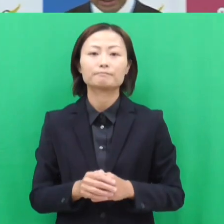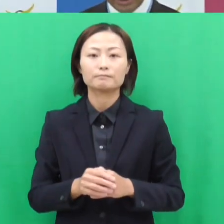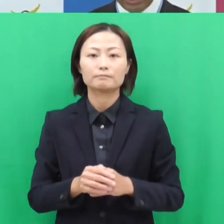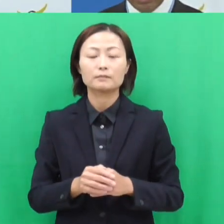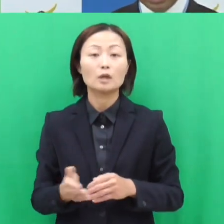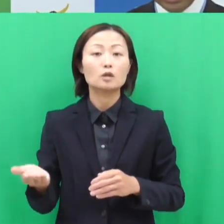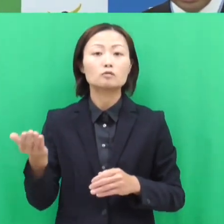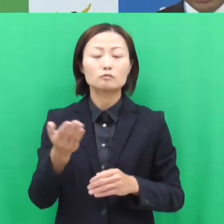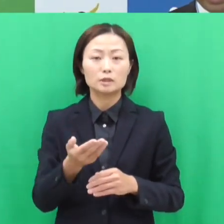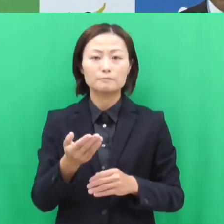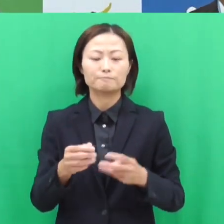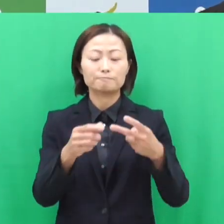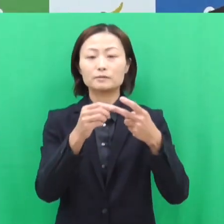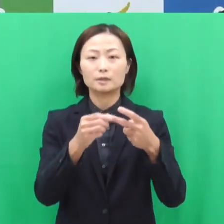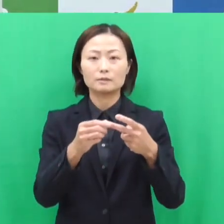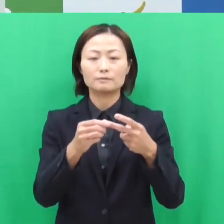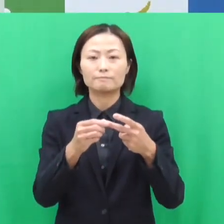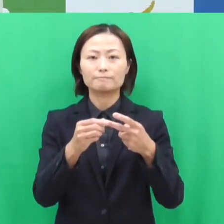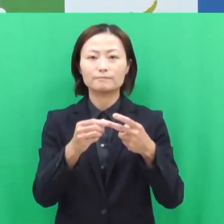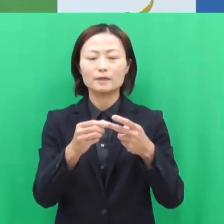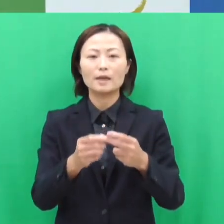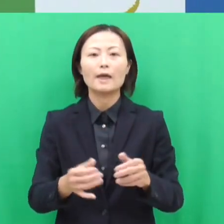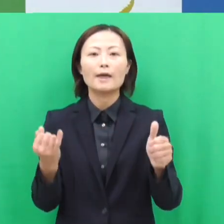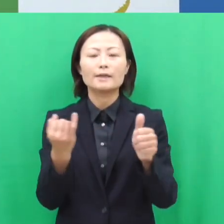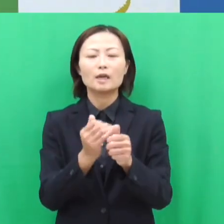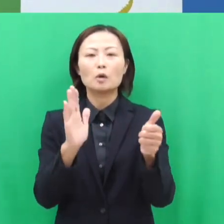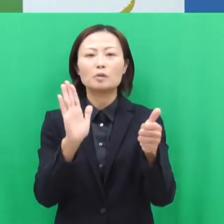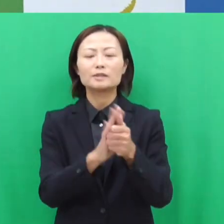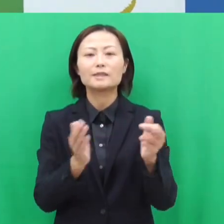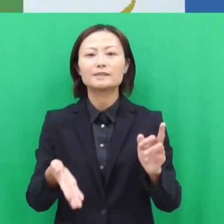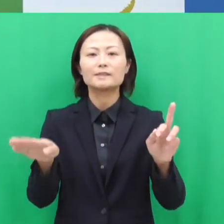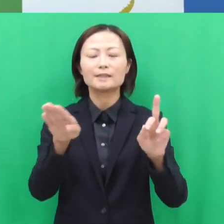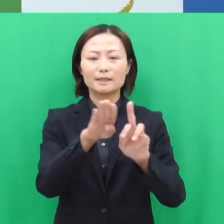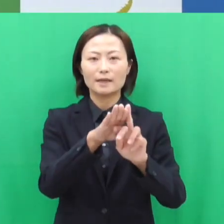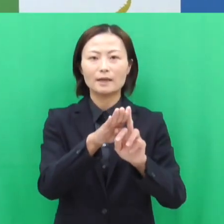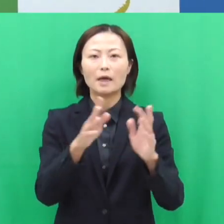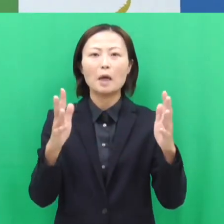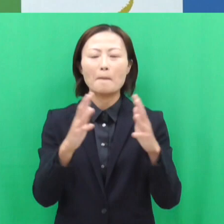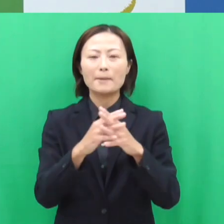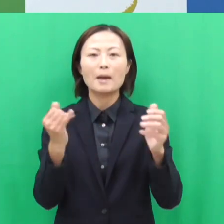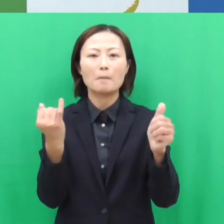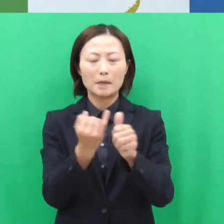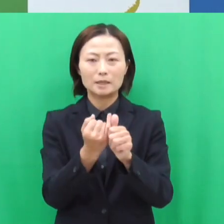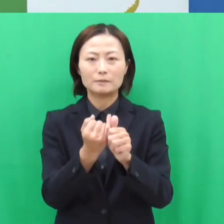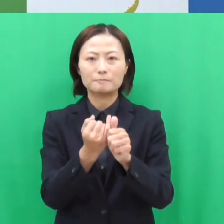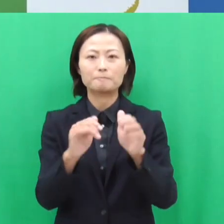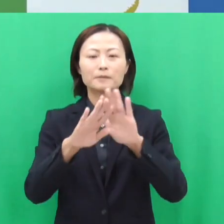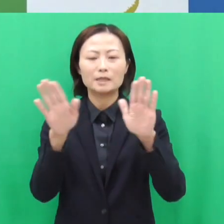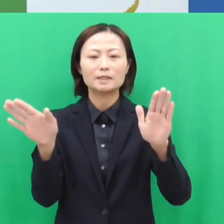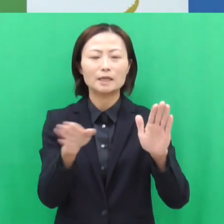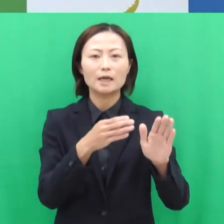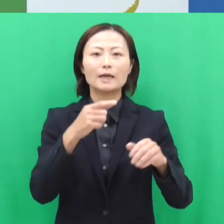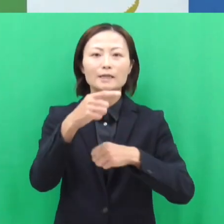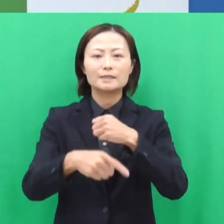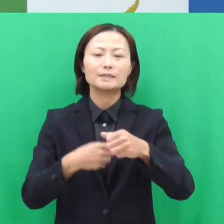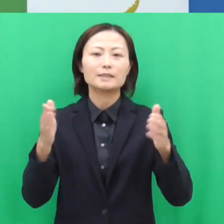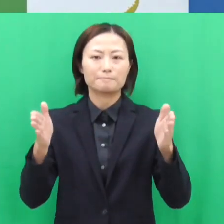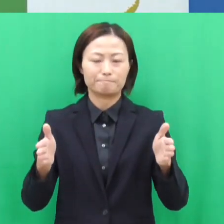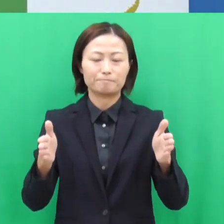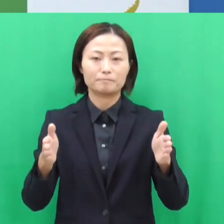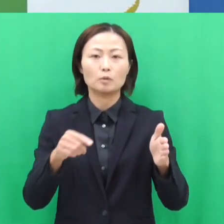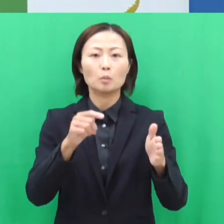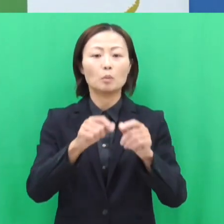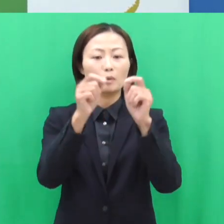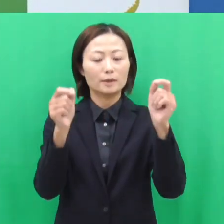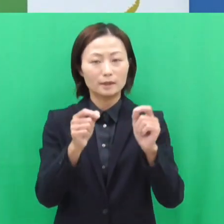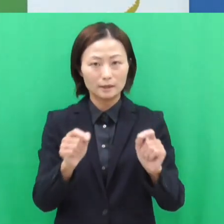次に宮城結婚支援センター宮参りがマッチングサービスを開始してから1年が警戒いたしましたので1年間の実績と本日